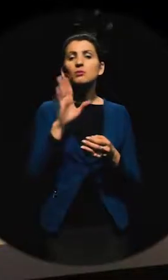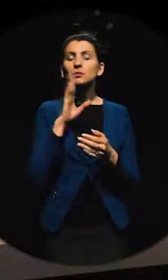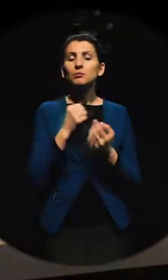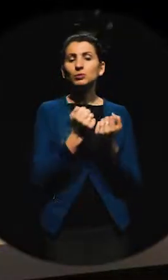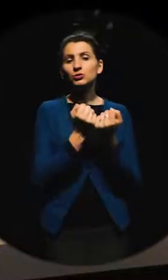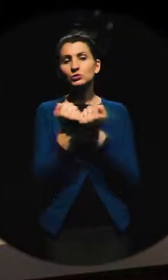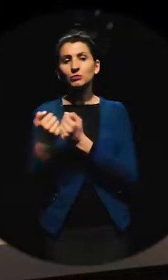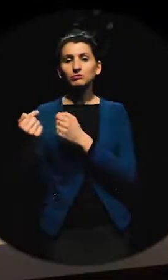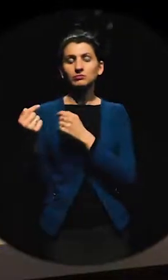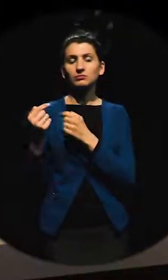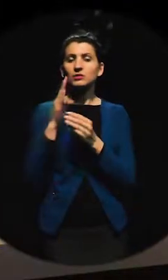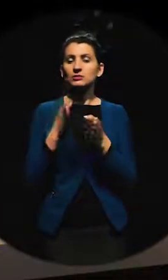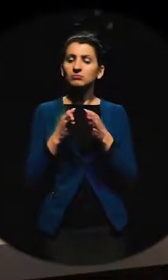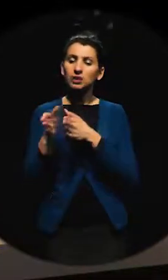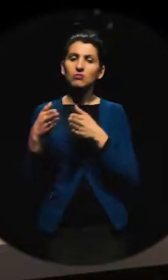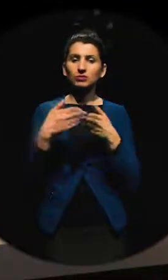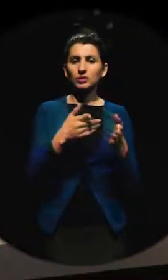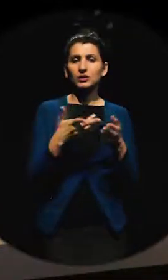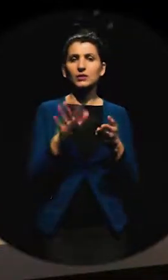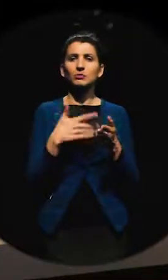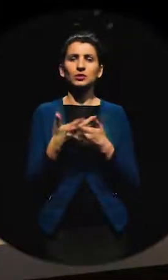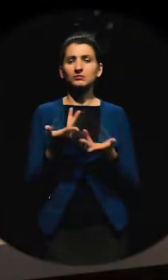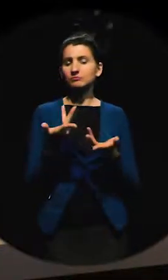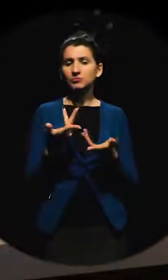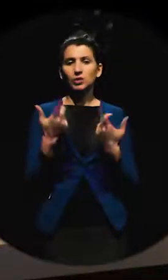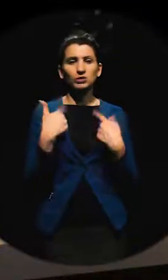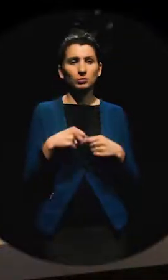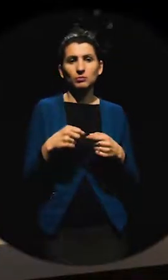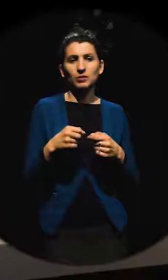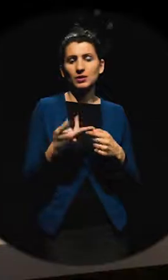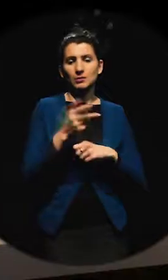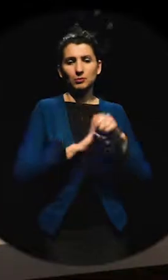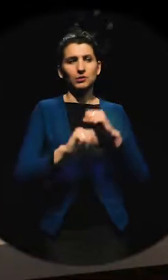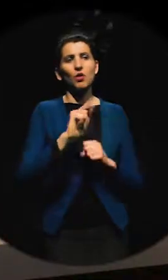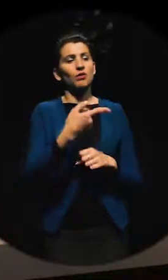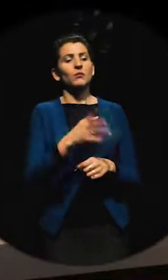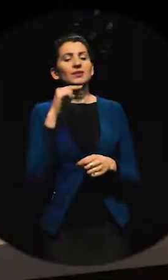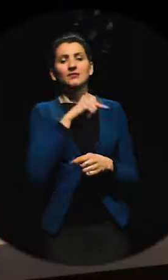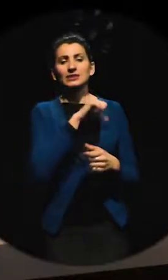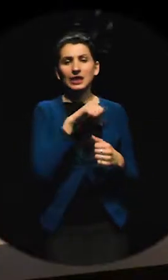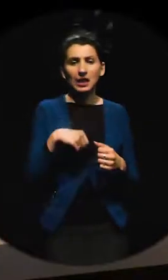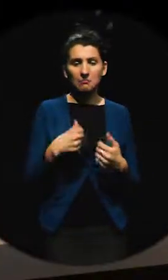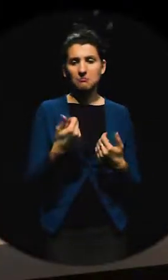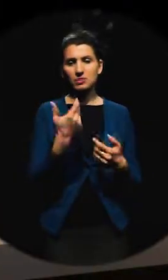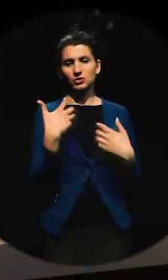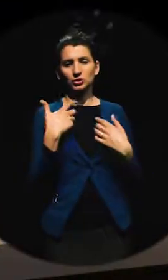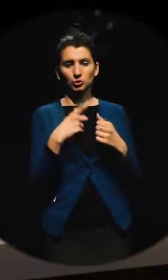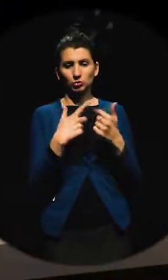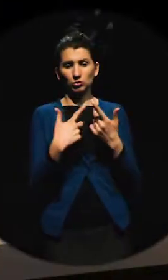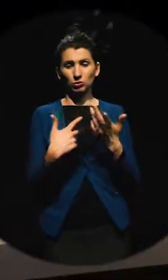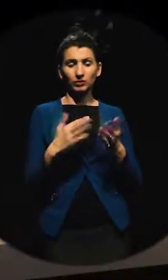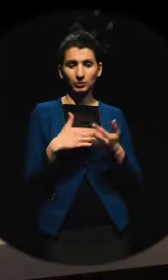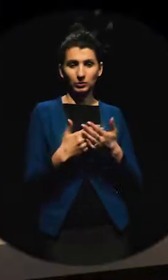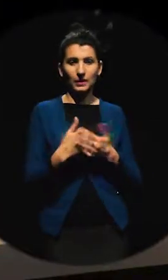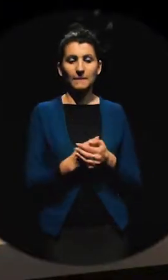podtrzymują dyskurs zależności i niesamodzielności, w który wtłaczane są osoby z niepełnosprawnościami. Więc tutaj powraca nam w pewnym